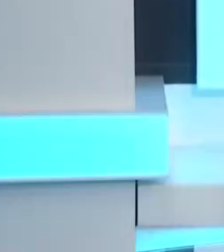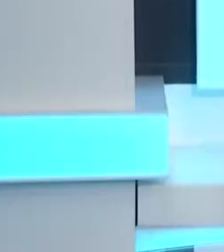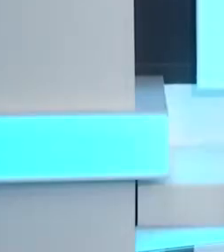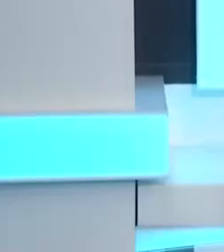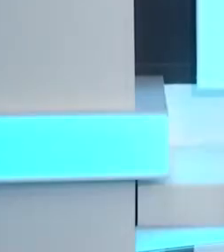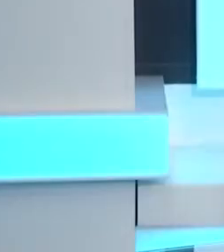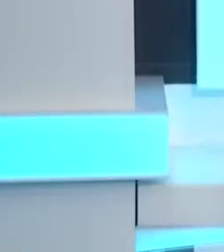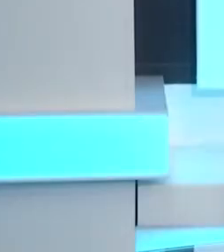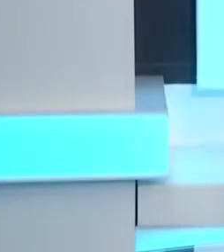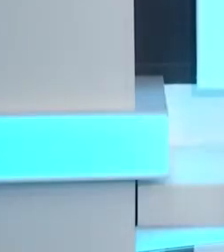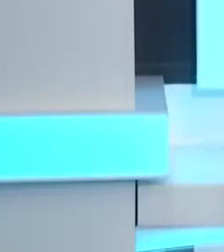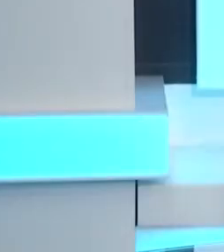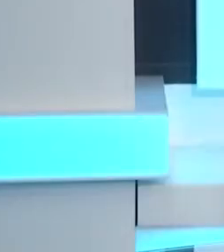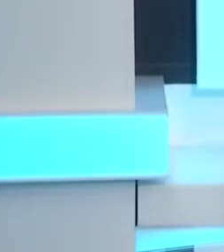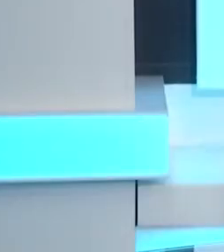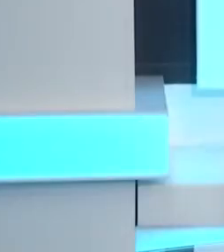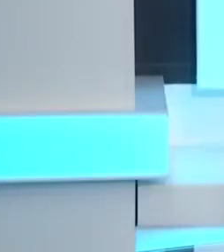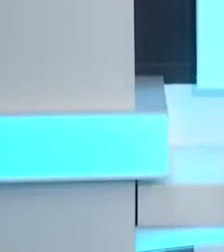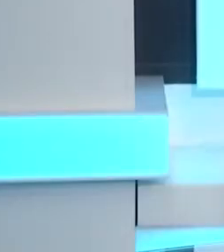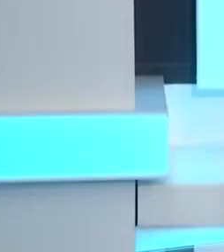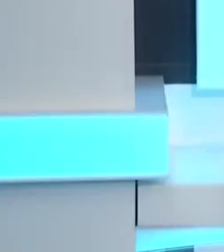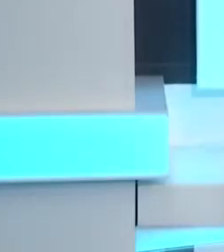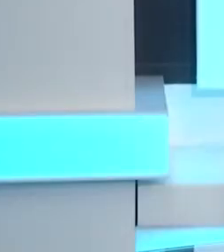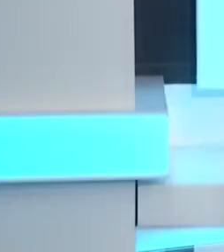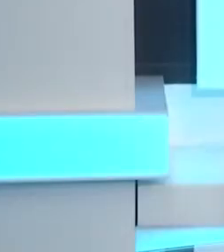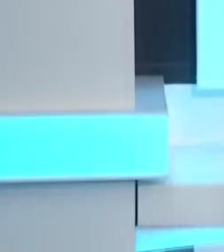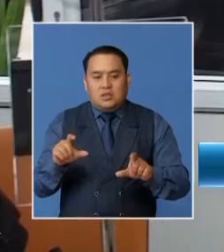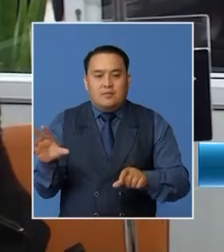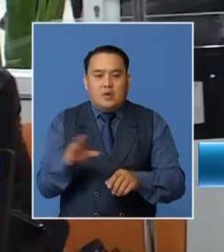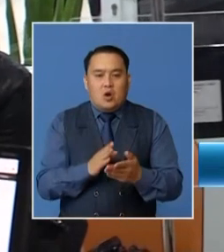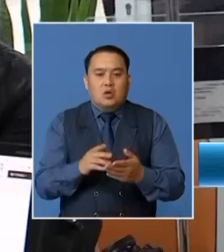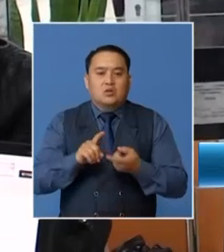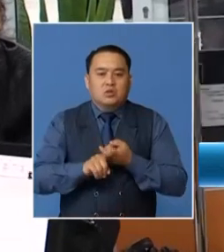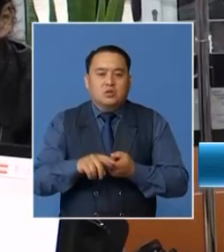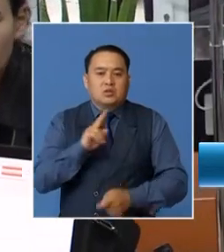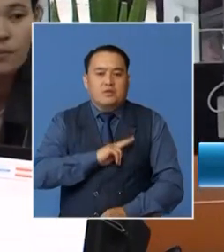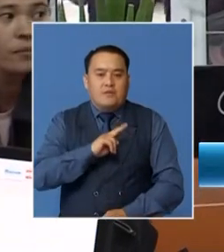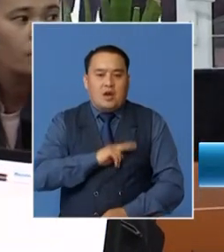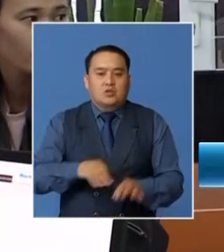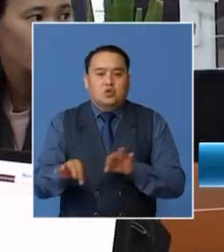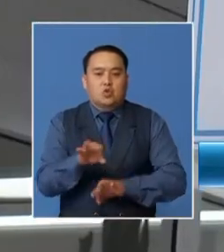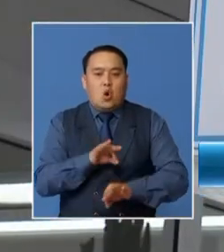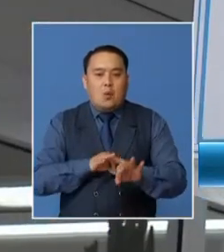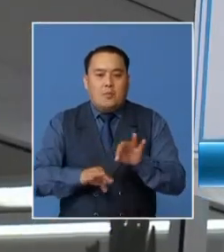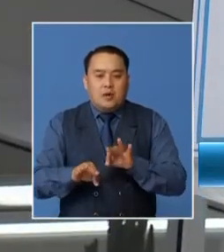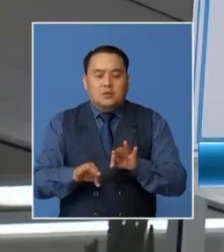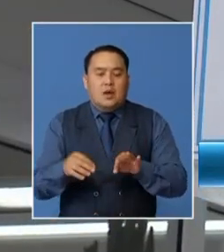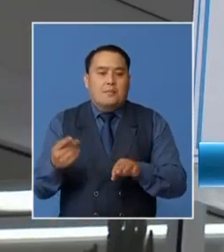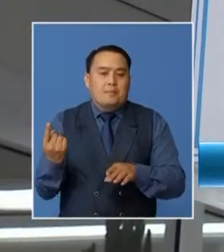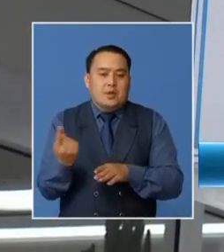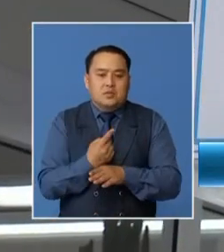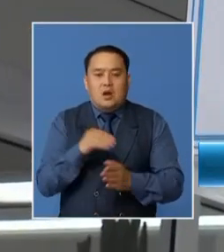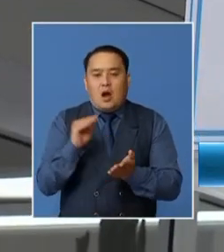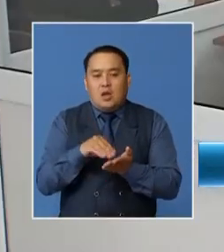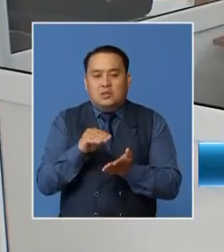Қала әкімінен бастап барлық сала мамандары бірінші қабатта отырады. Сәйкесінше халықпен етене жақын байланысады. Жобаны мемлекет басшысы жоғары